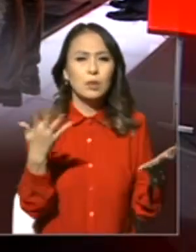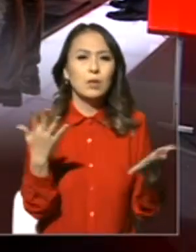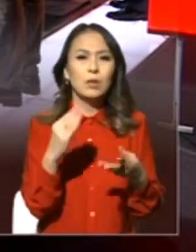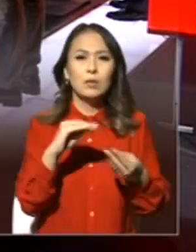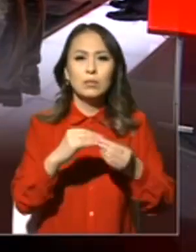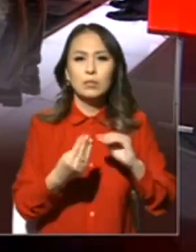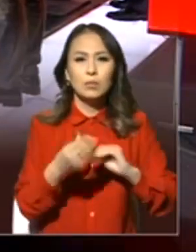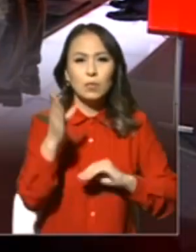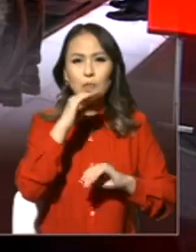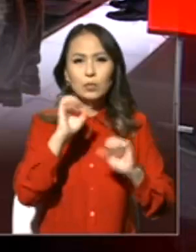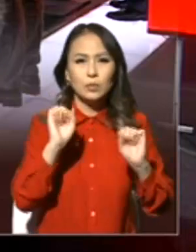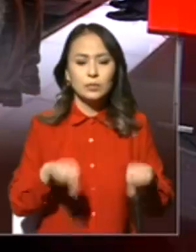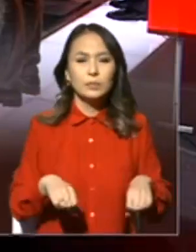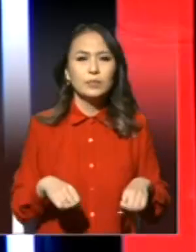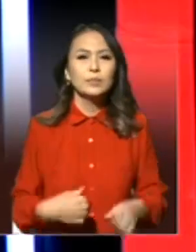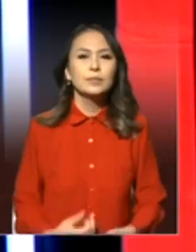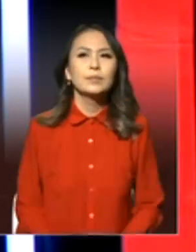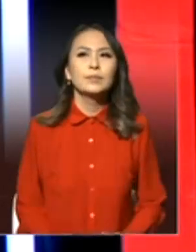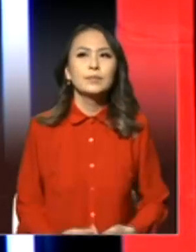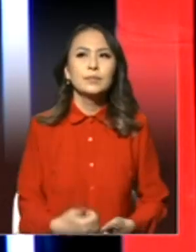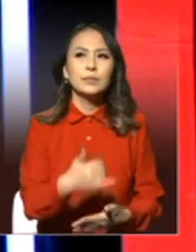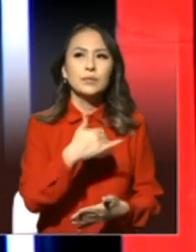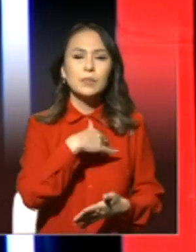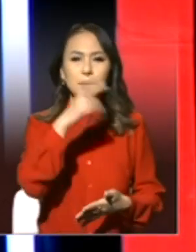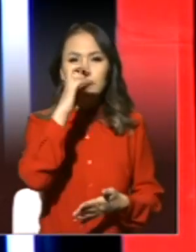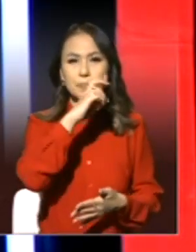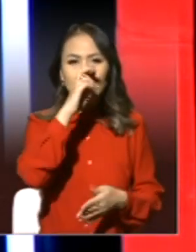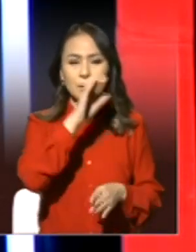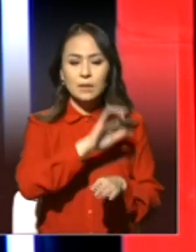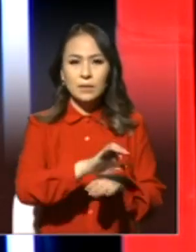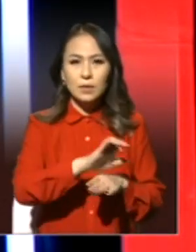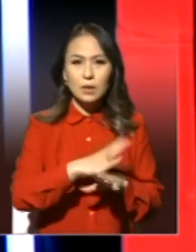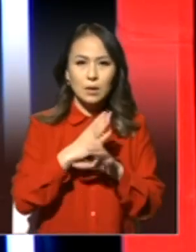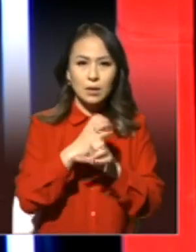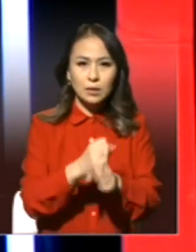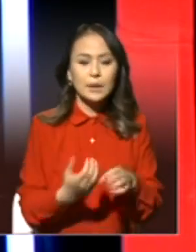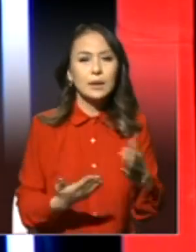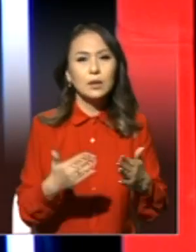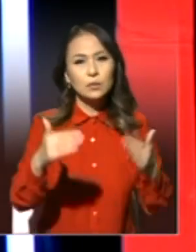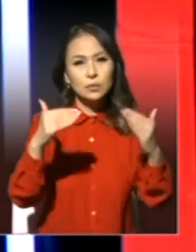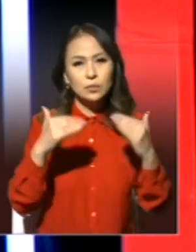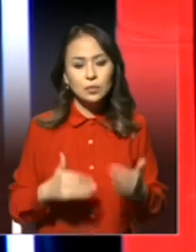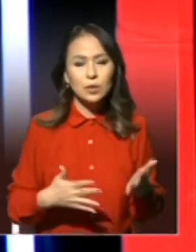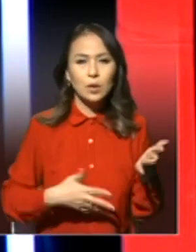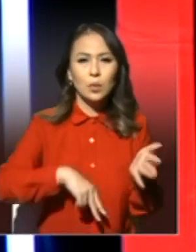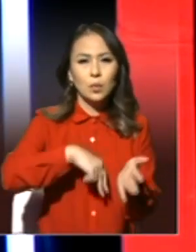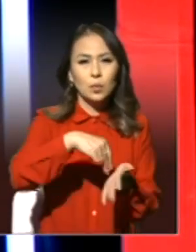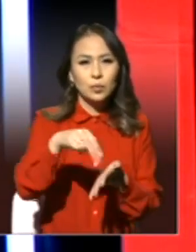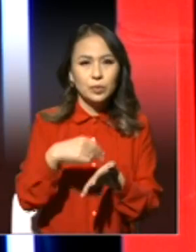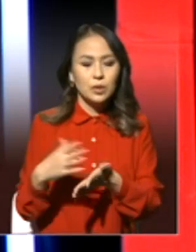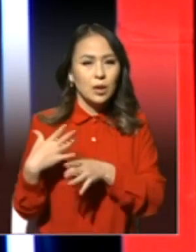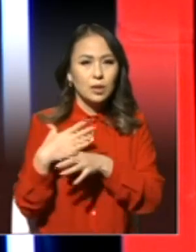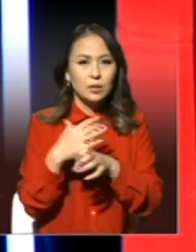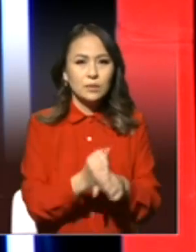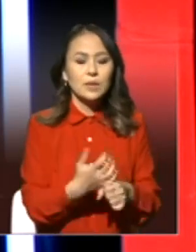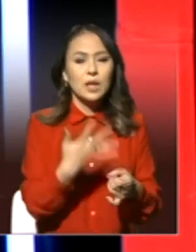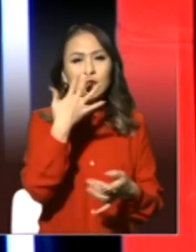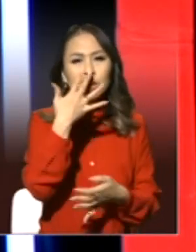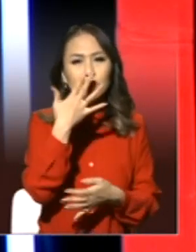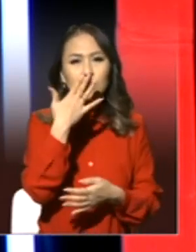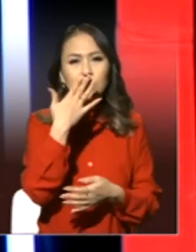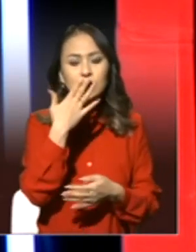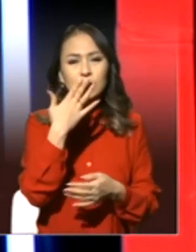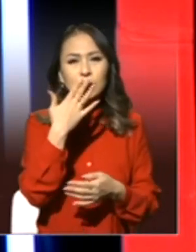нұқсандар болуы мүмкін мысалға? Біздің жанар жағармайды өндіруіміз азая ма, төмендей ме, тұтынуымыз азая ма, немесе шетелден